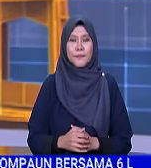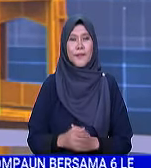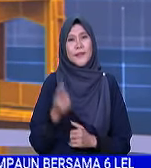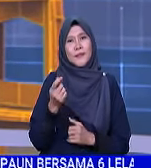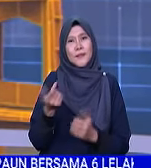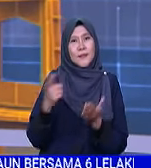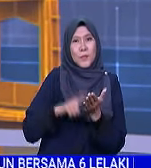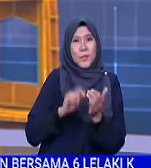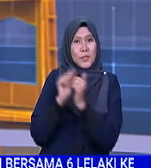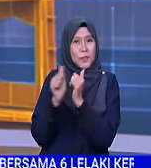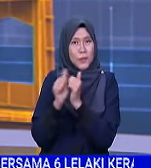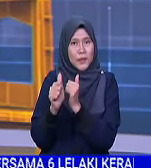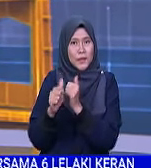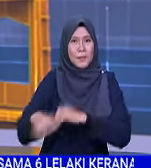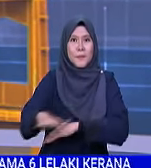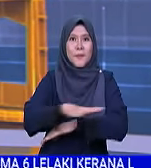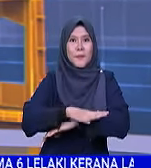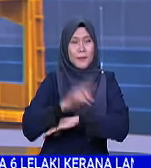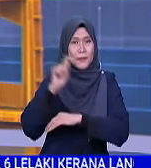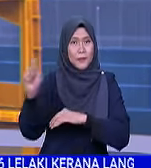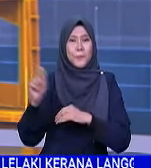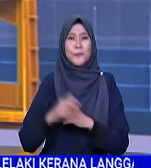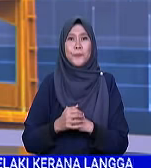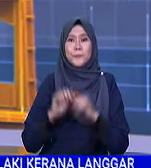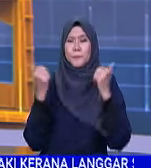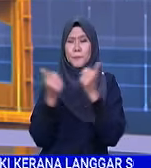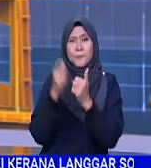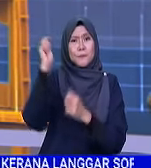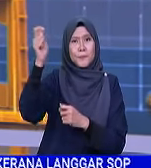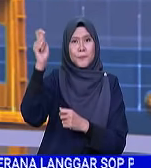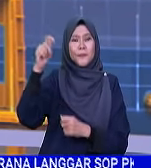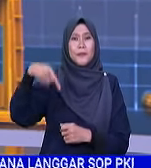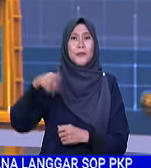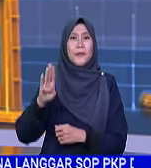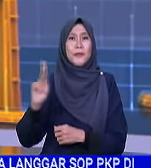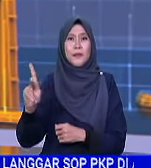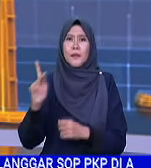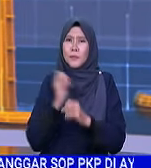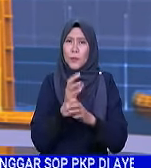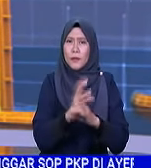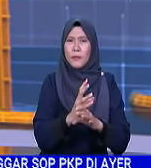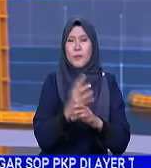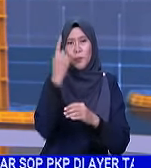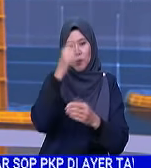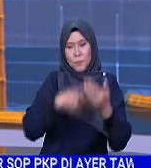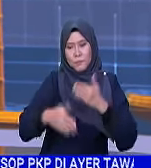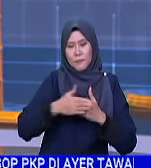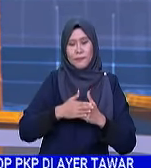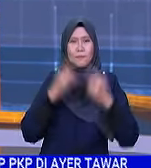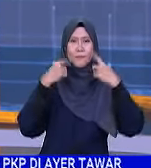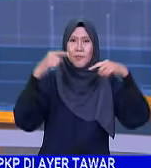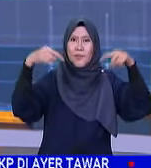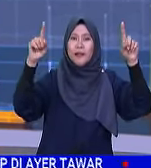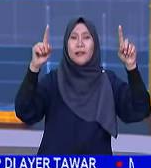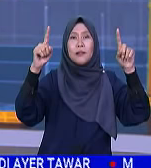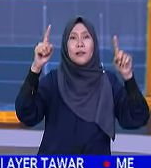Sedikit perkembangan sukan di Pantai Timur. Persatuan Badminton Kelantan, PBK, kini dalam usaha untuk mengembalikan